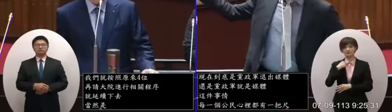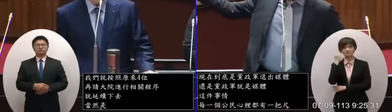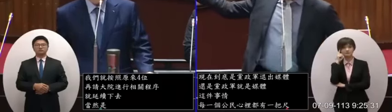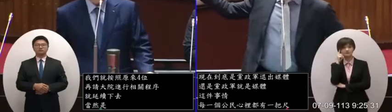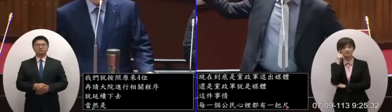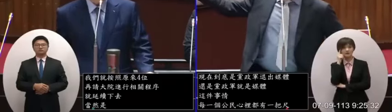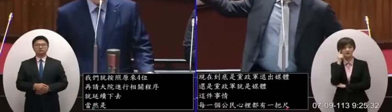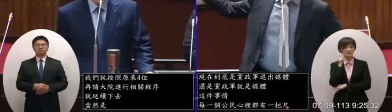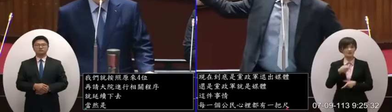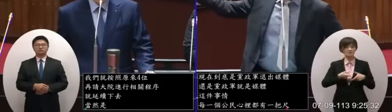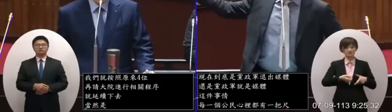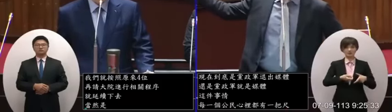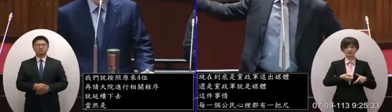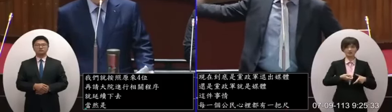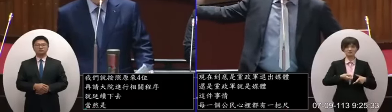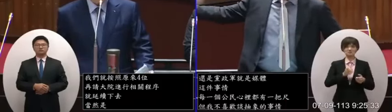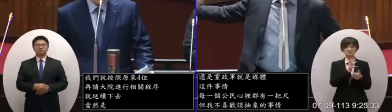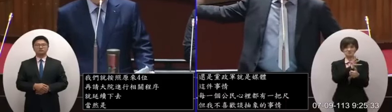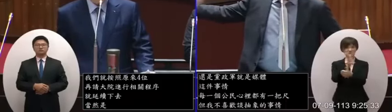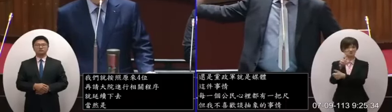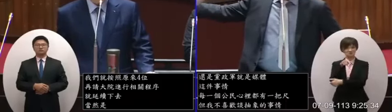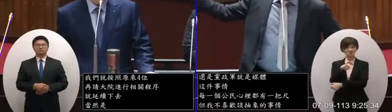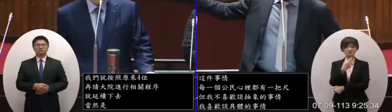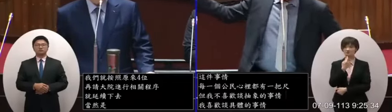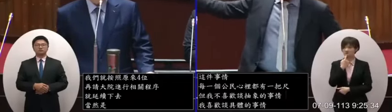接公开质疑过这件事情。